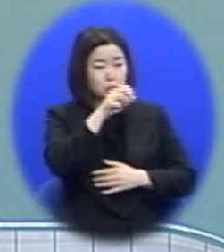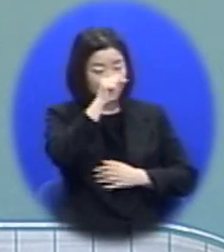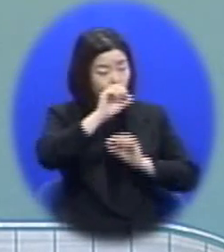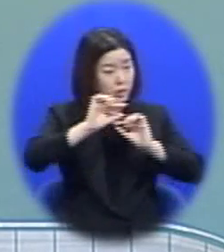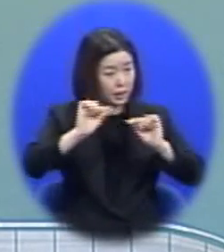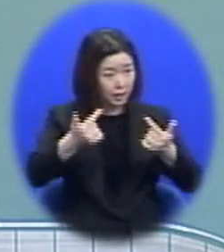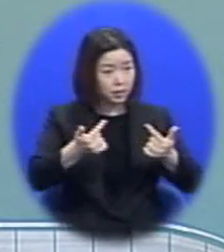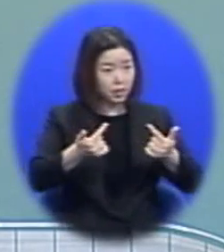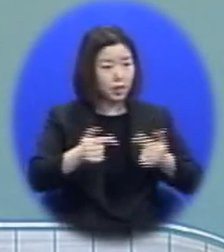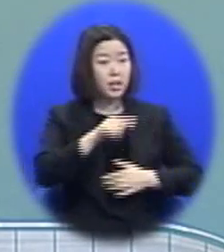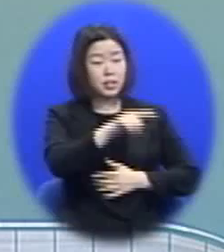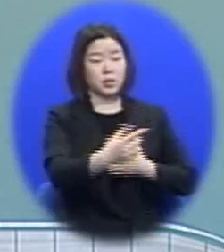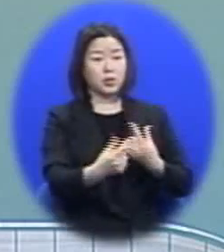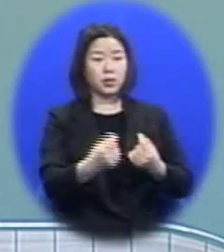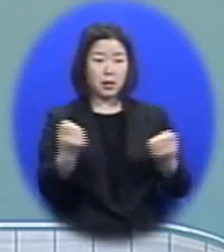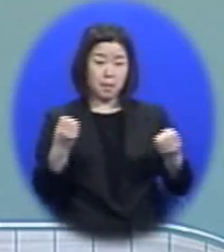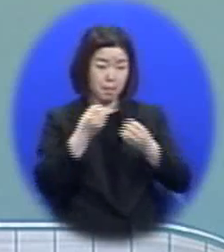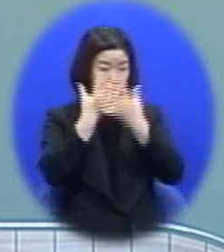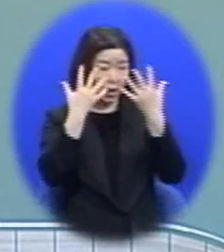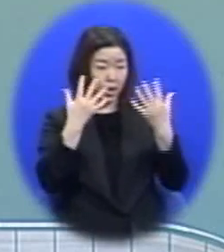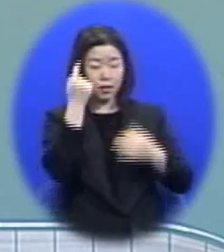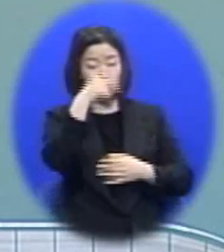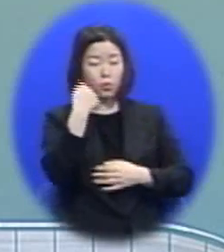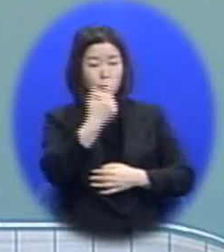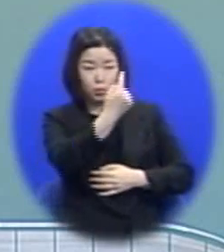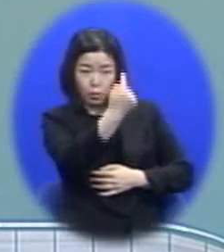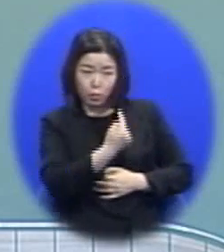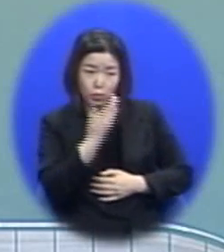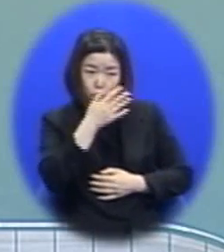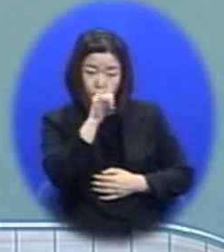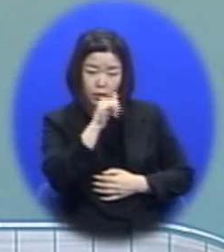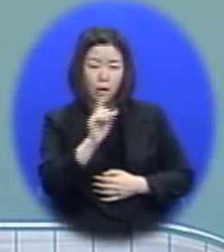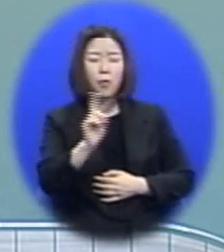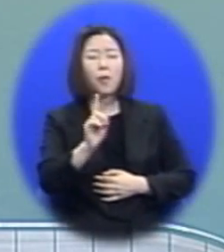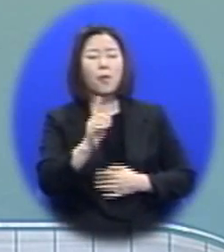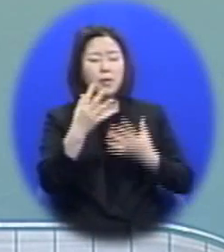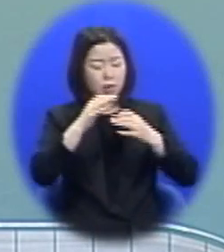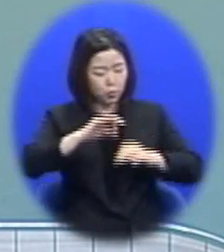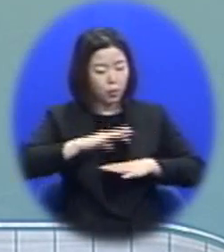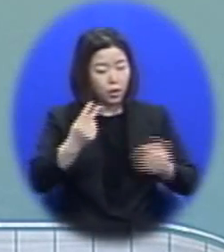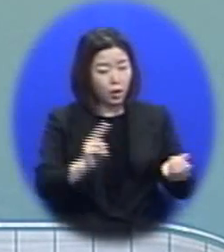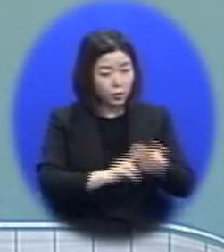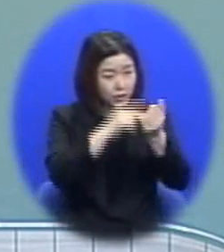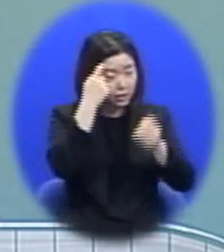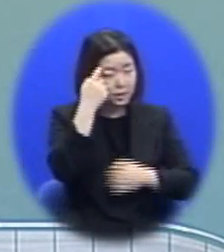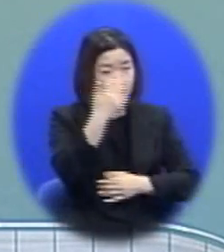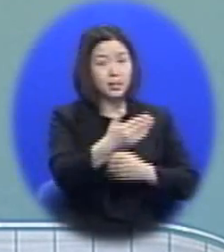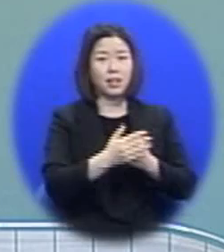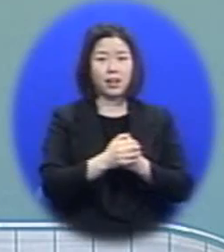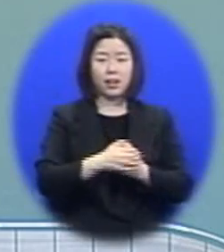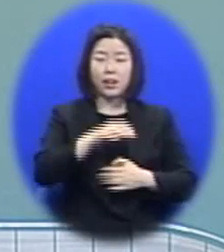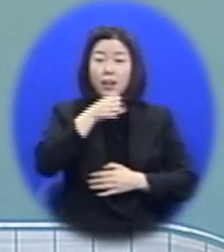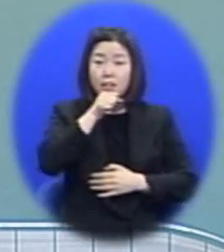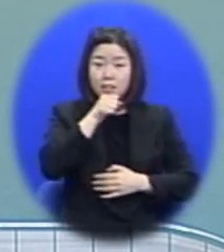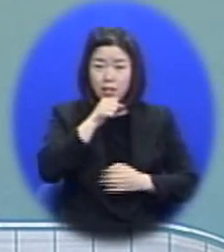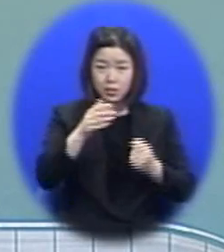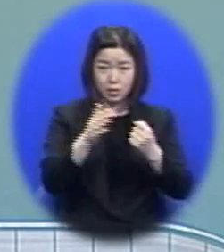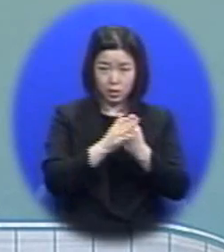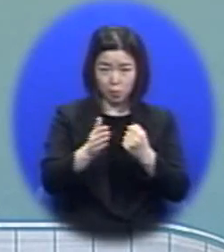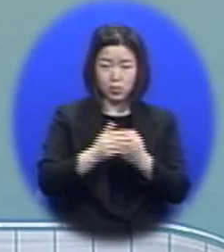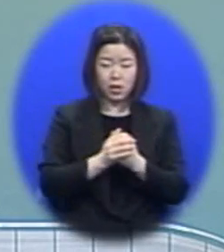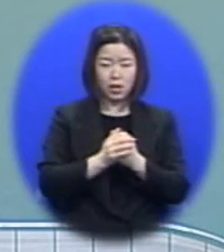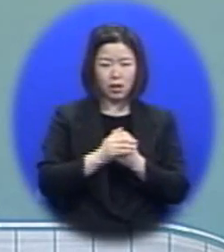가지고 저렇게 밝은 얼굴로 들어올 수 있는게 얼마나 놀라운 기적이야 성적 때문에